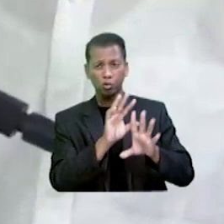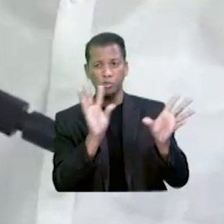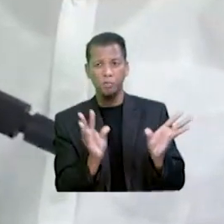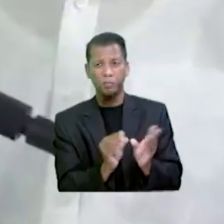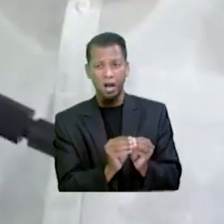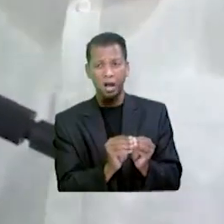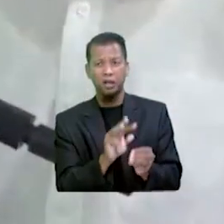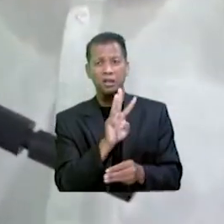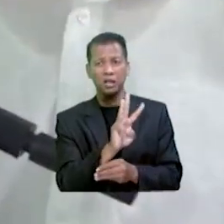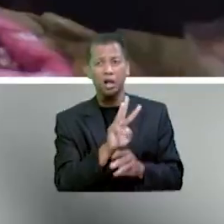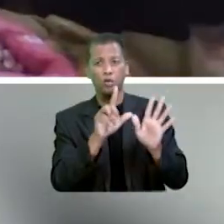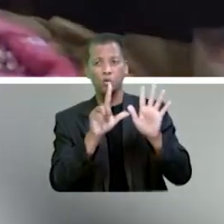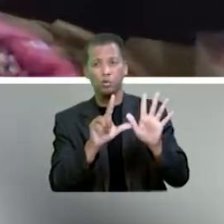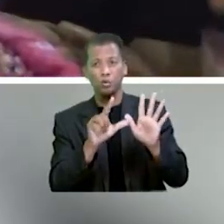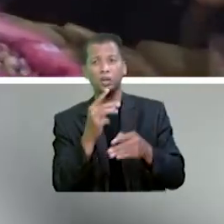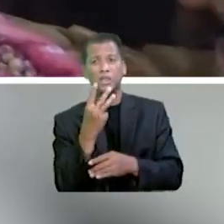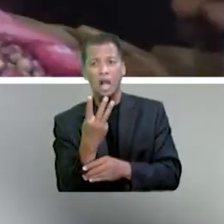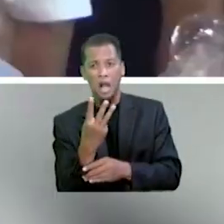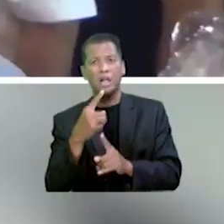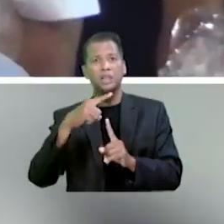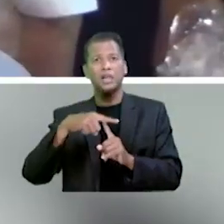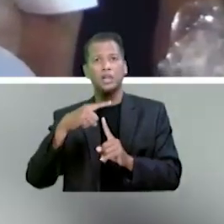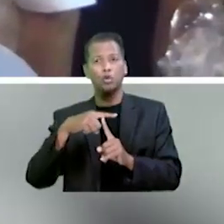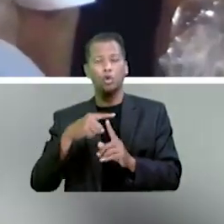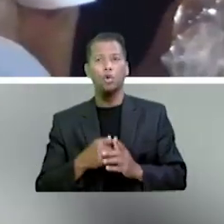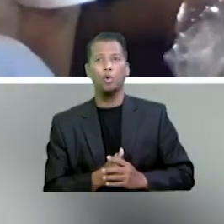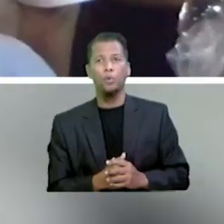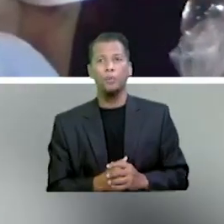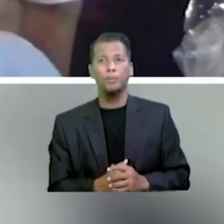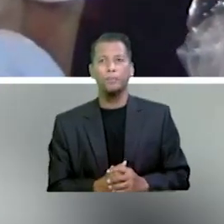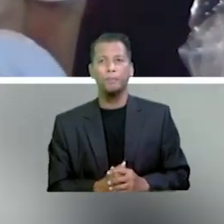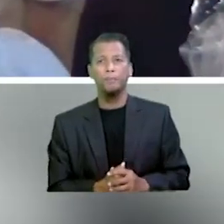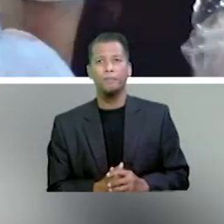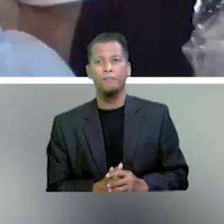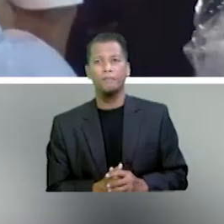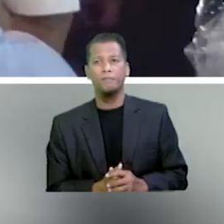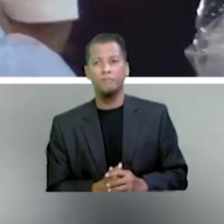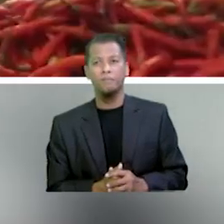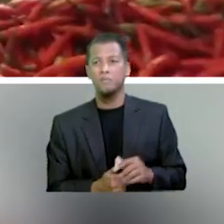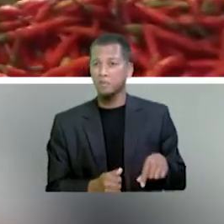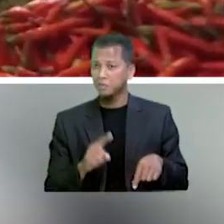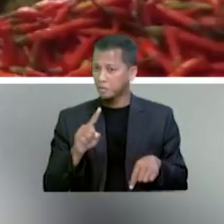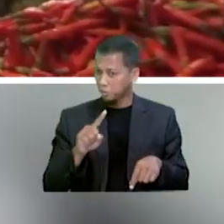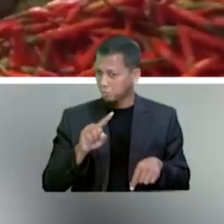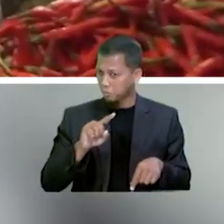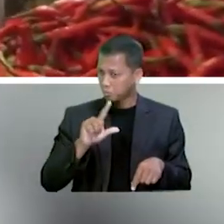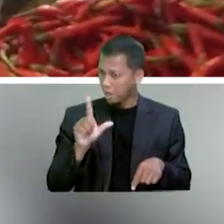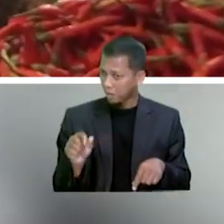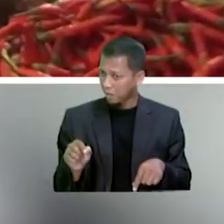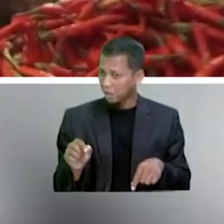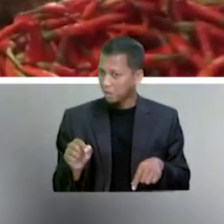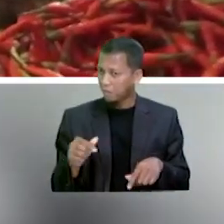373 triliun dan kita tinggal hampir 1,5 bulan. Jadi ini kita akan genjot